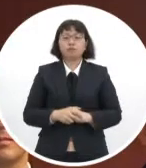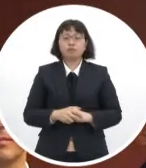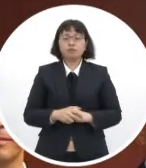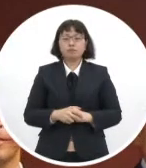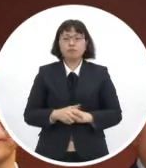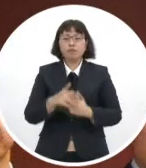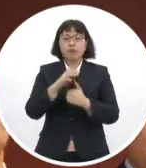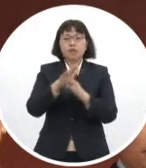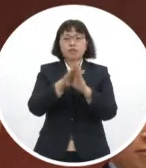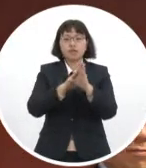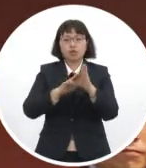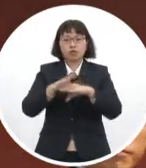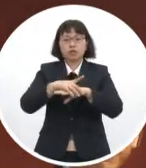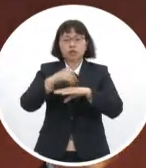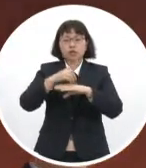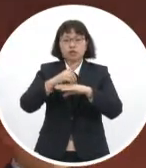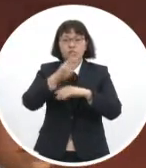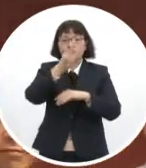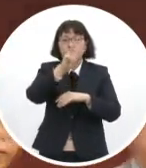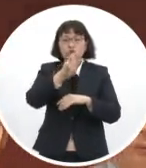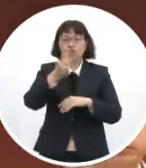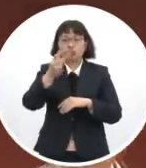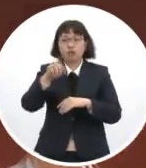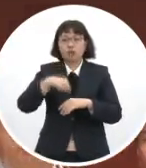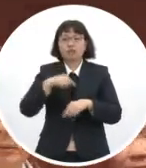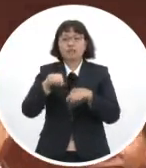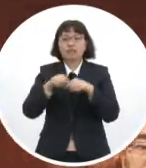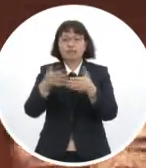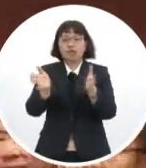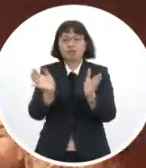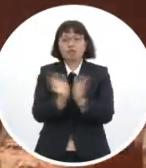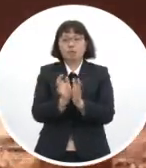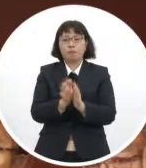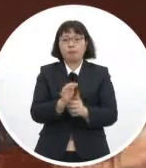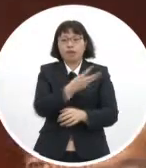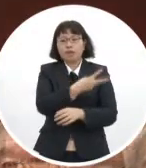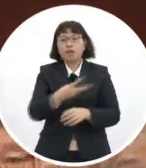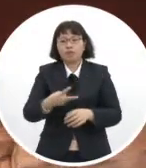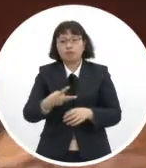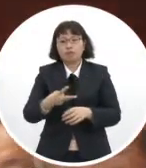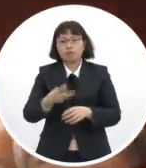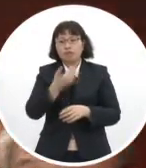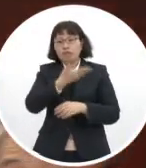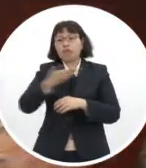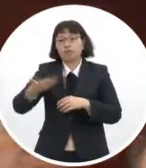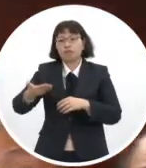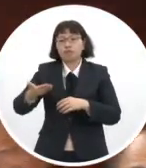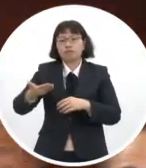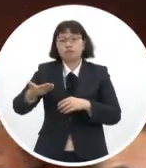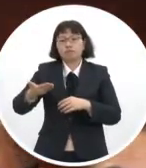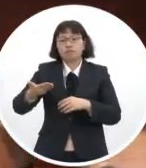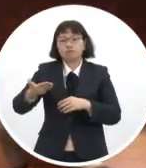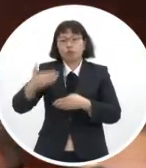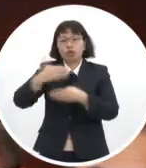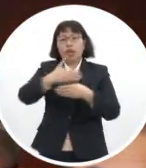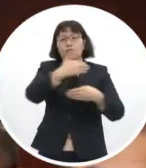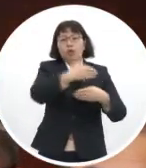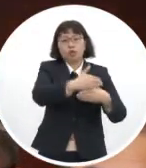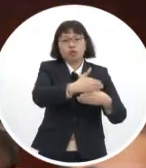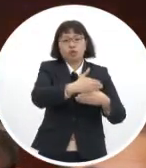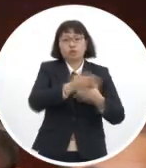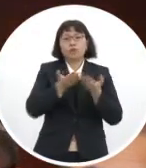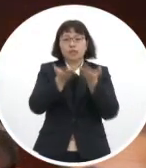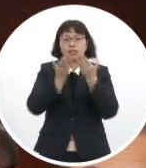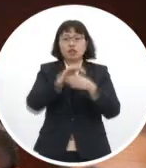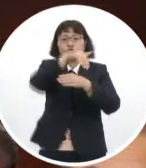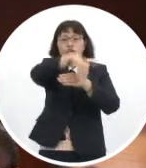愛知県をはじめとする33の自治体で河川・海岸堤防などの地震津波対策の